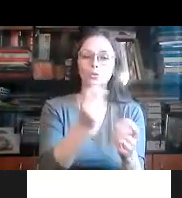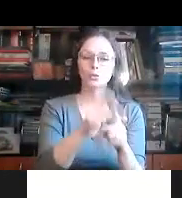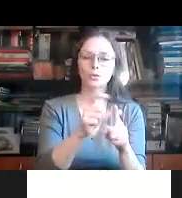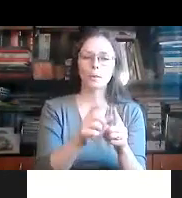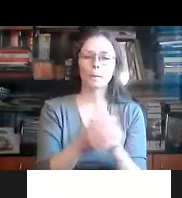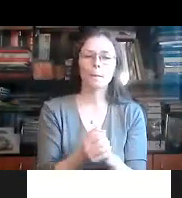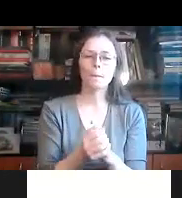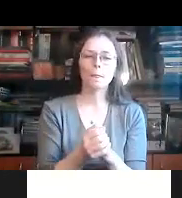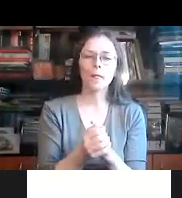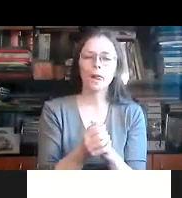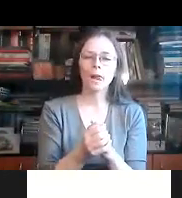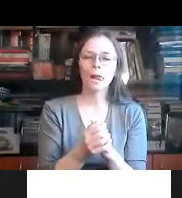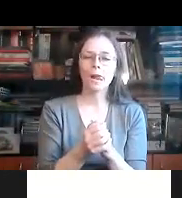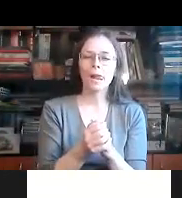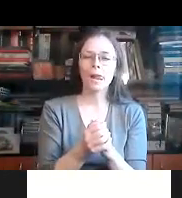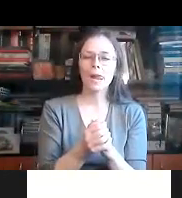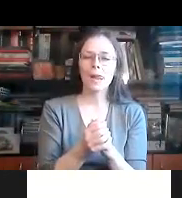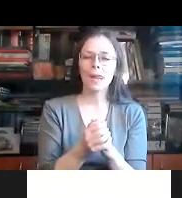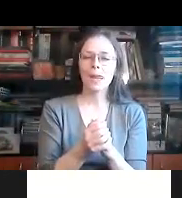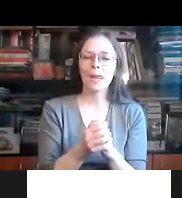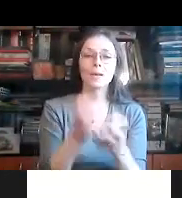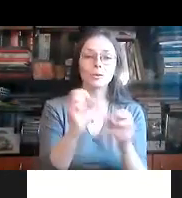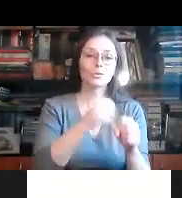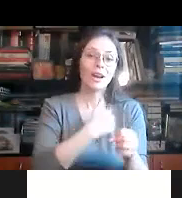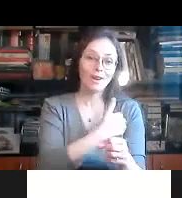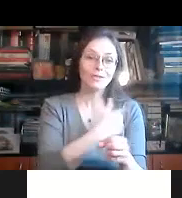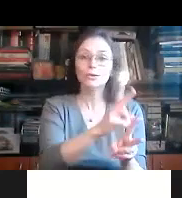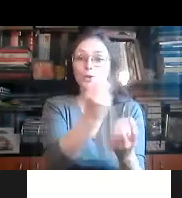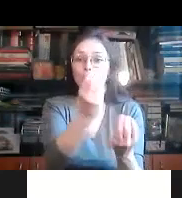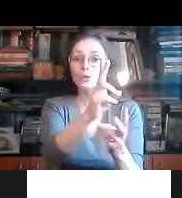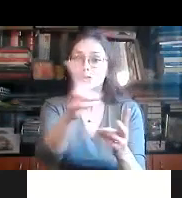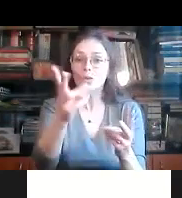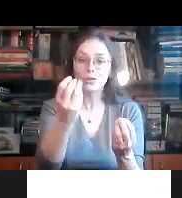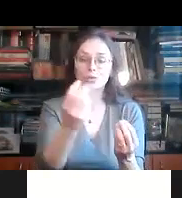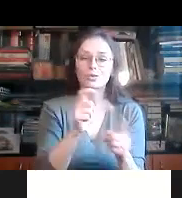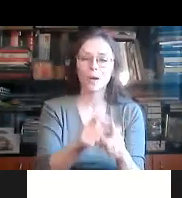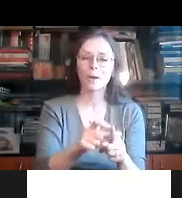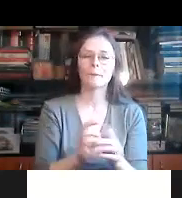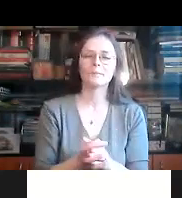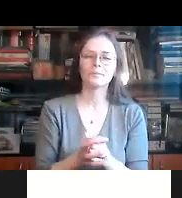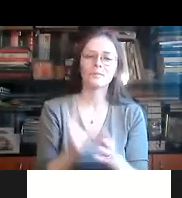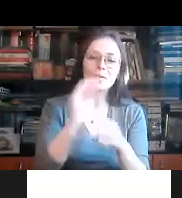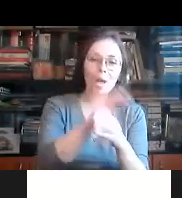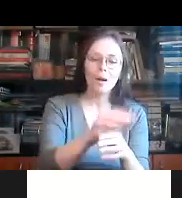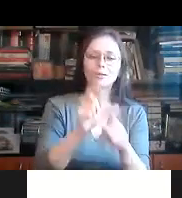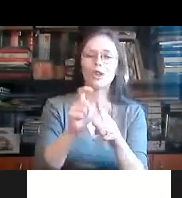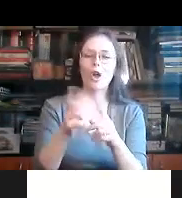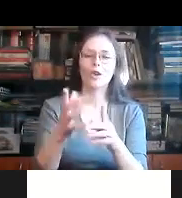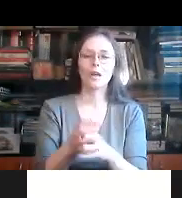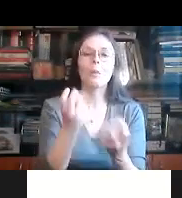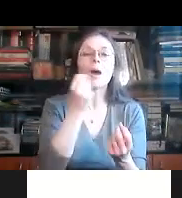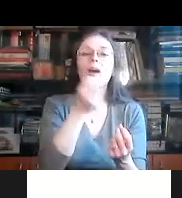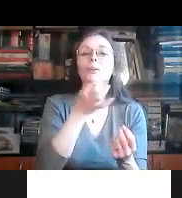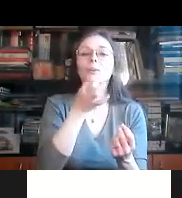Я не прошу слова. Мне кажется, может быть, кто-то что-то еще добавит, что пока мы не закрыли этот чат.